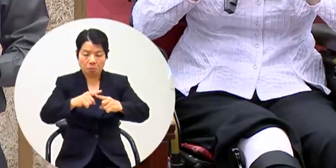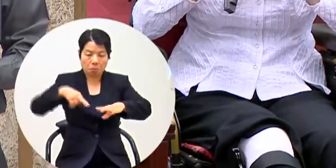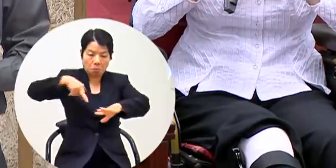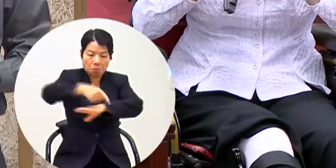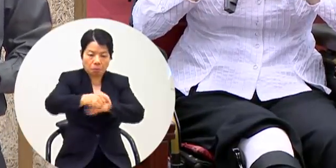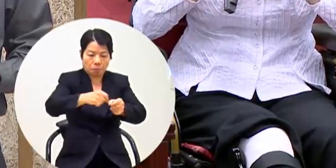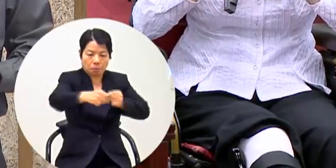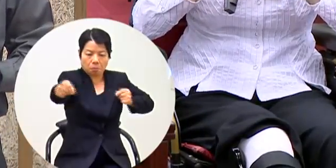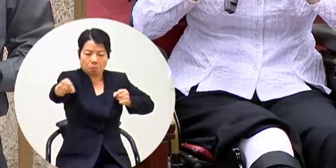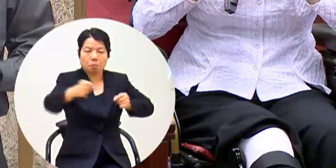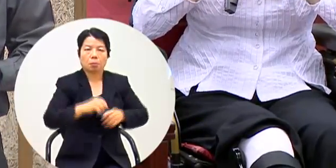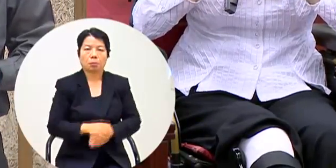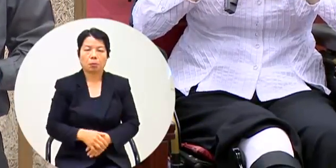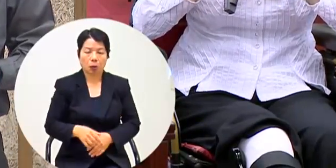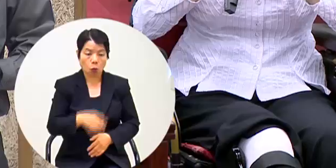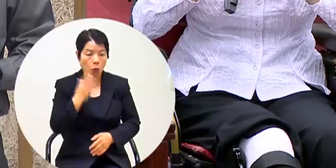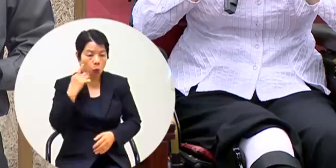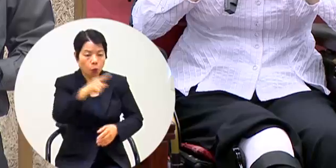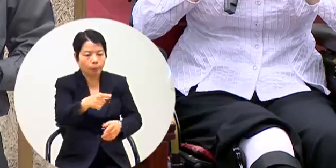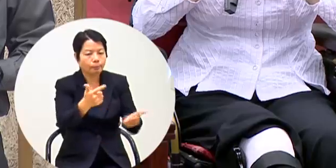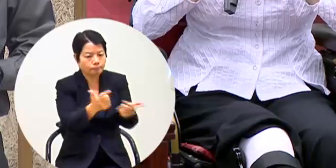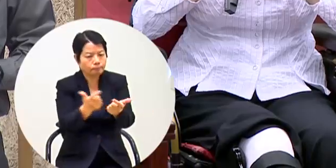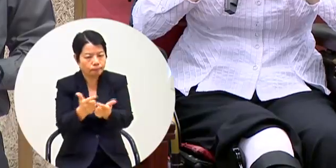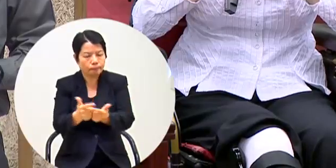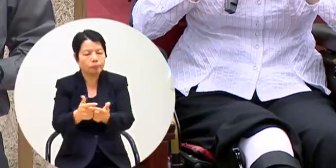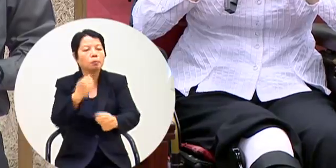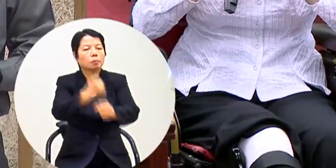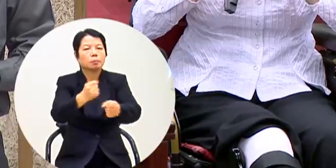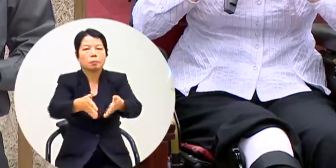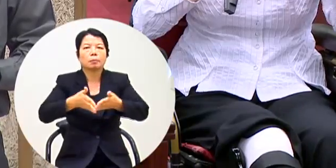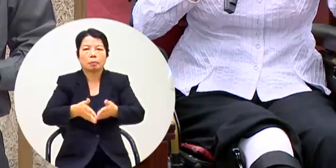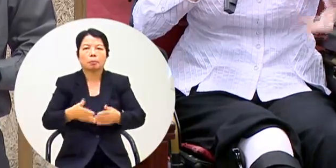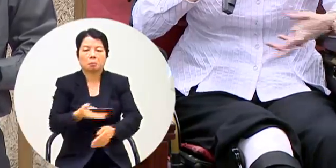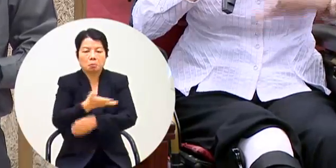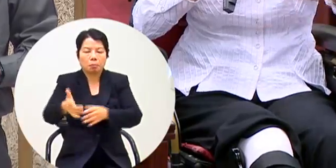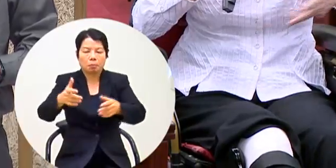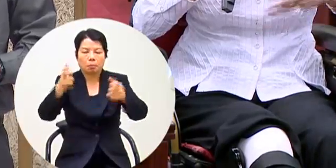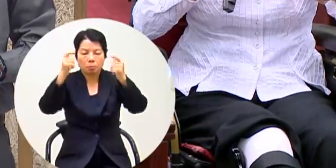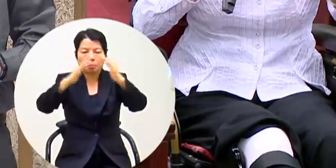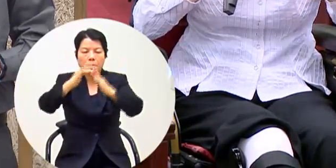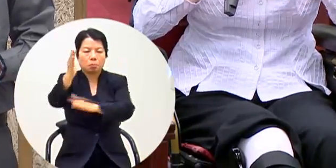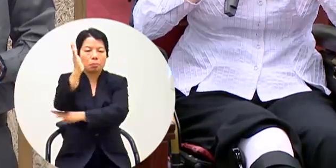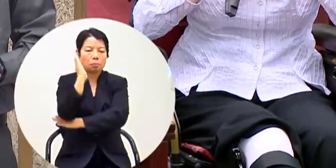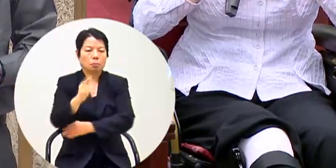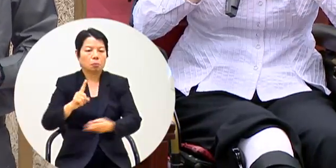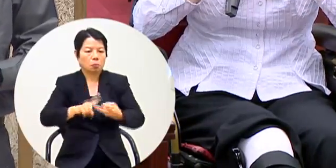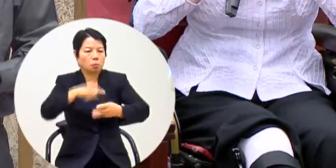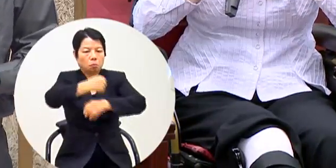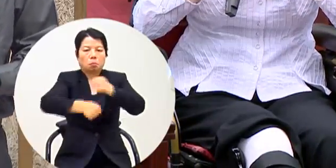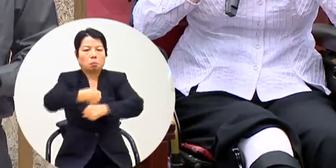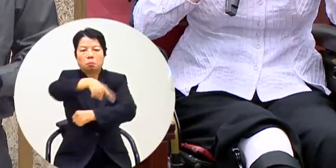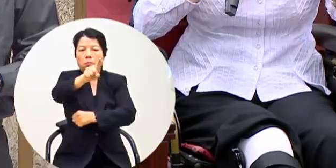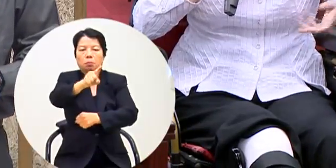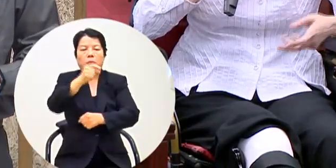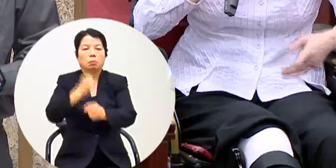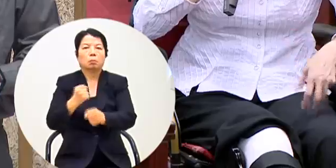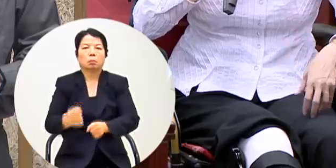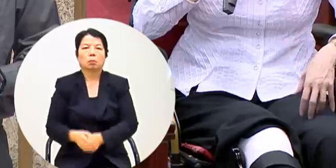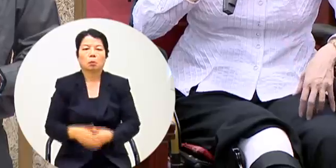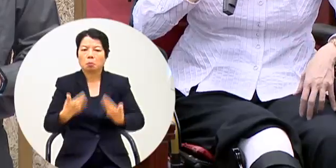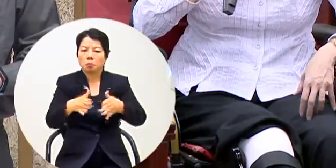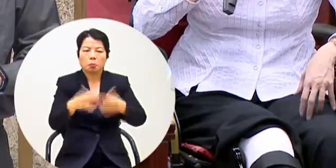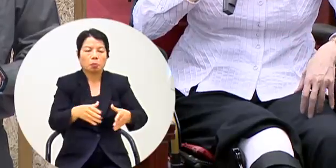定要做的，这是应该政府主动去规范跟设计好的，不是让商家或者是店家的需求，或者说民